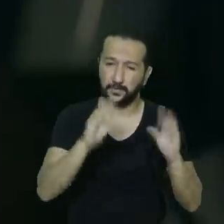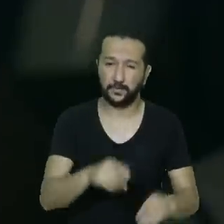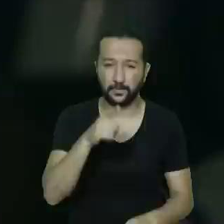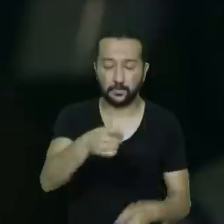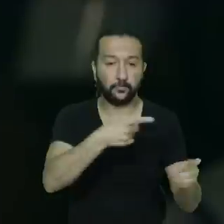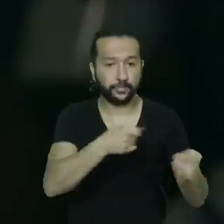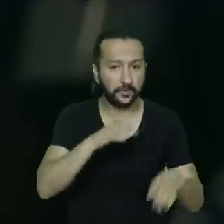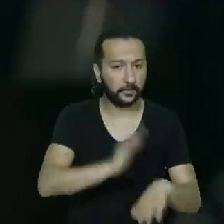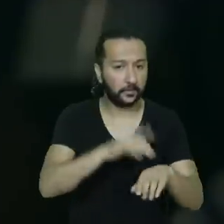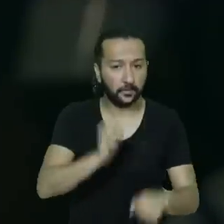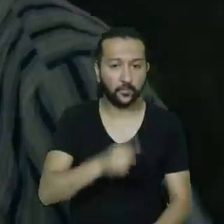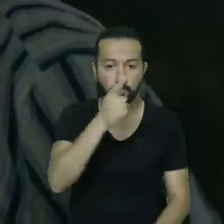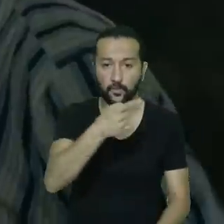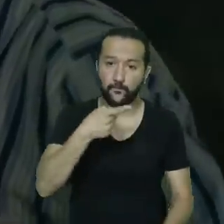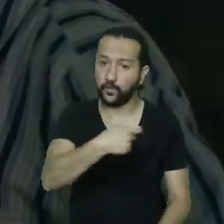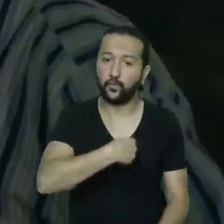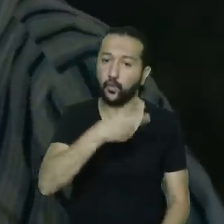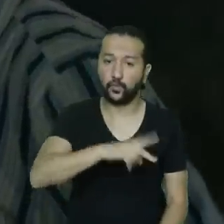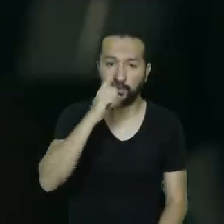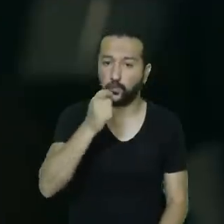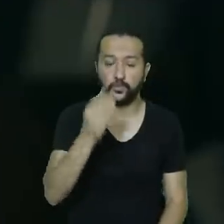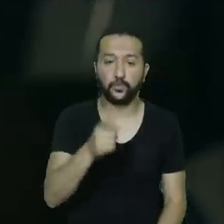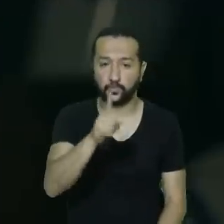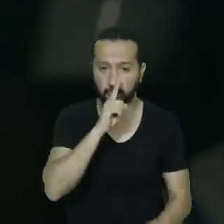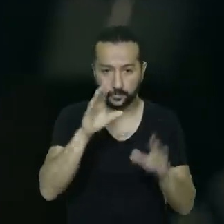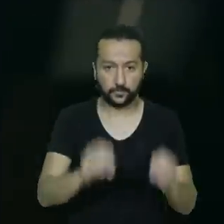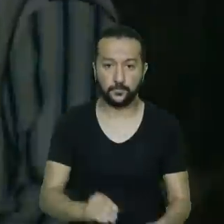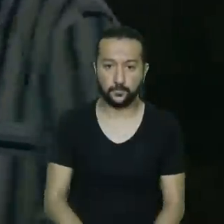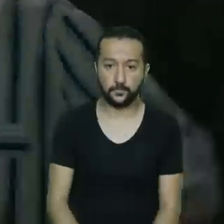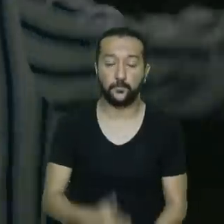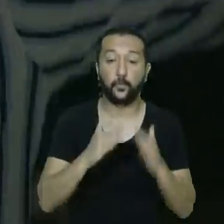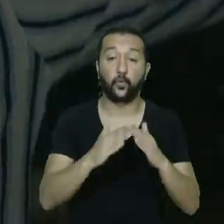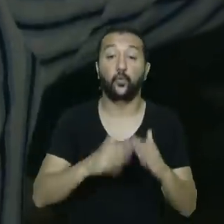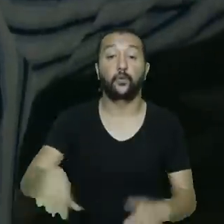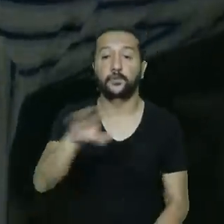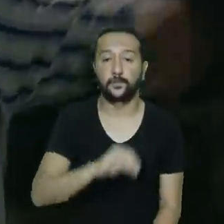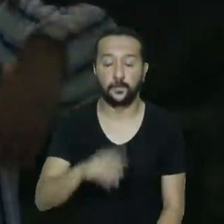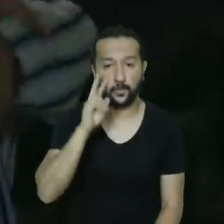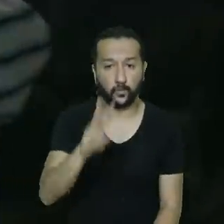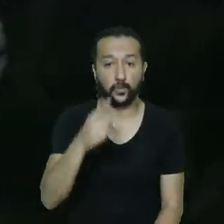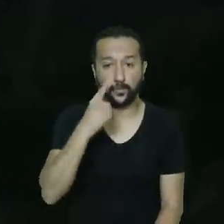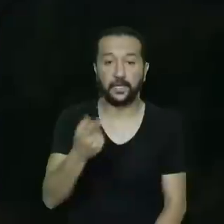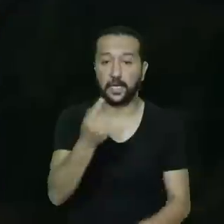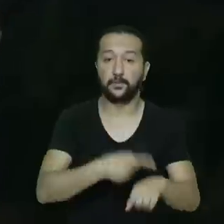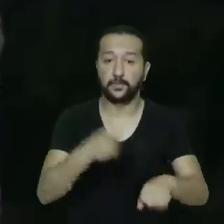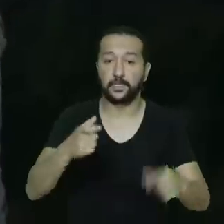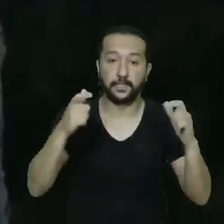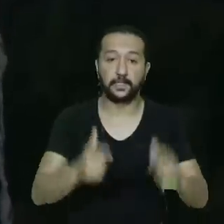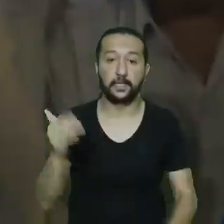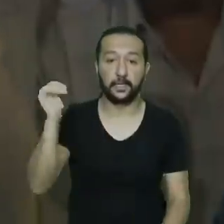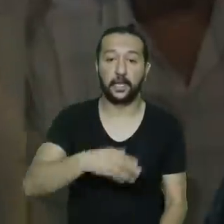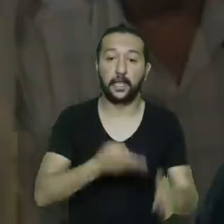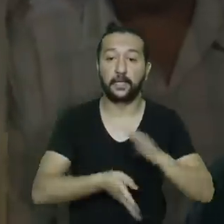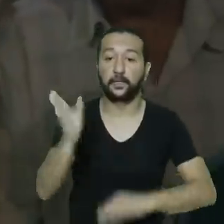ateş ediyorsun adamların arkasına? Bin Musa ne olacaktı? He? Sus! Komşular! Görün bakın yarım saat oldu, gelen giden